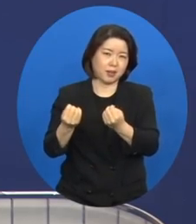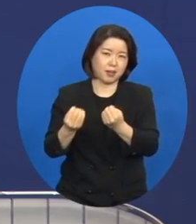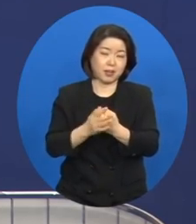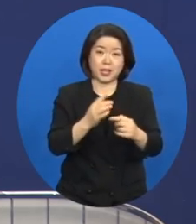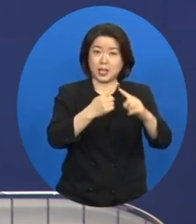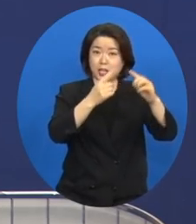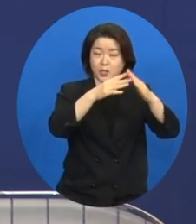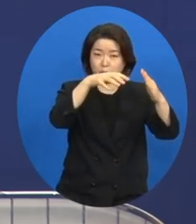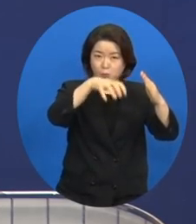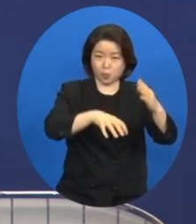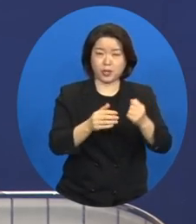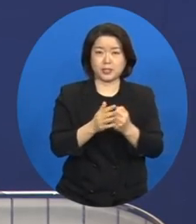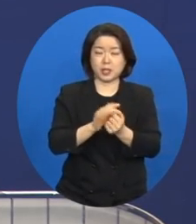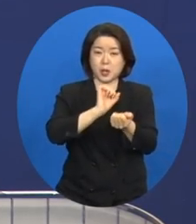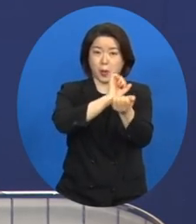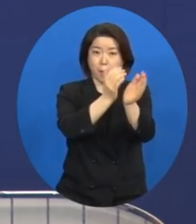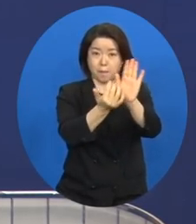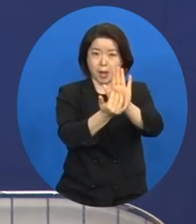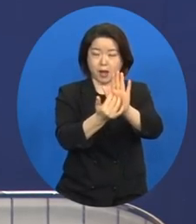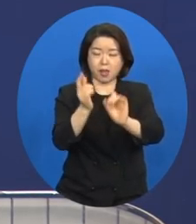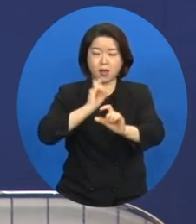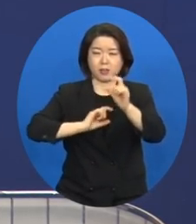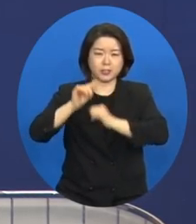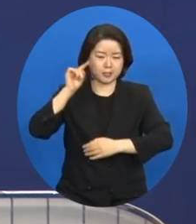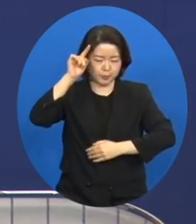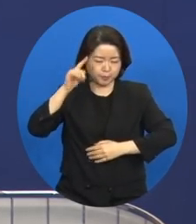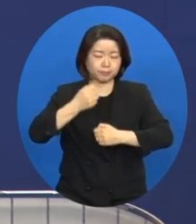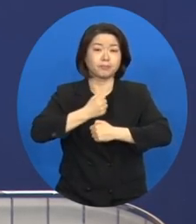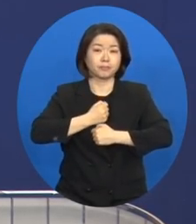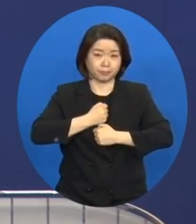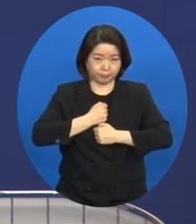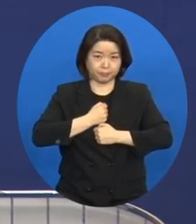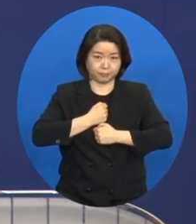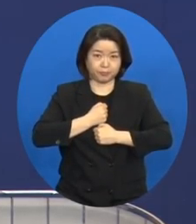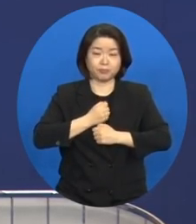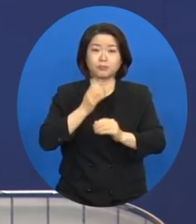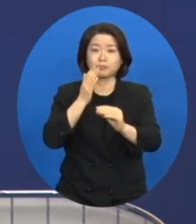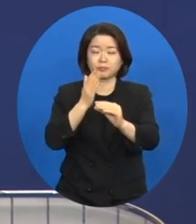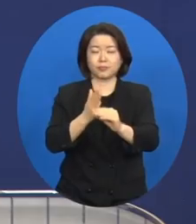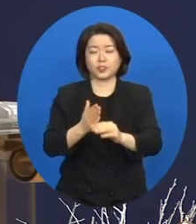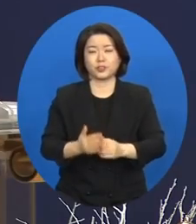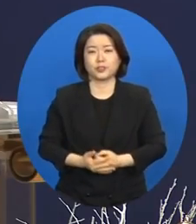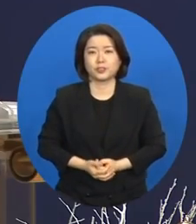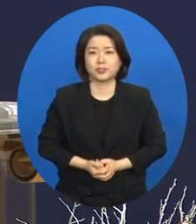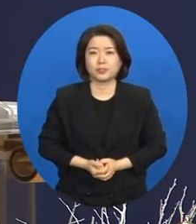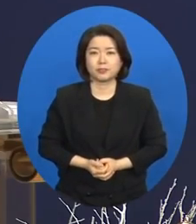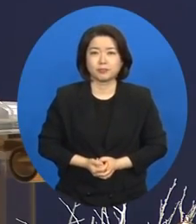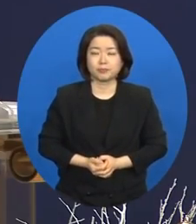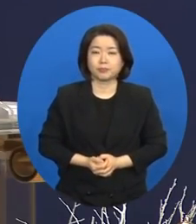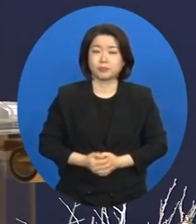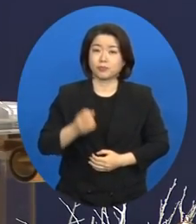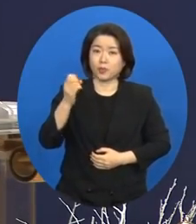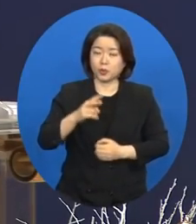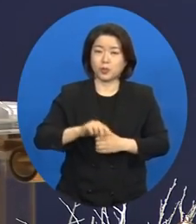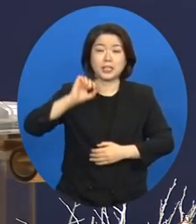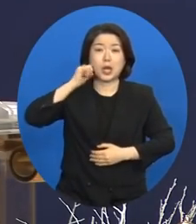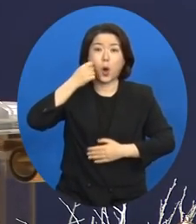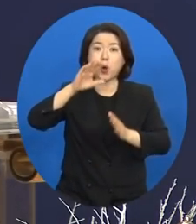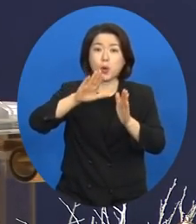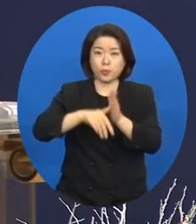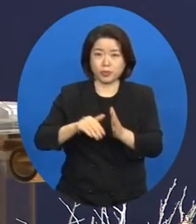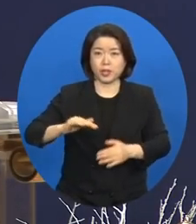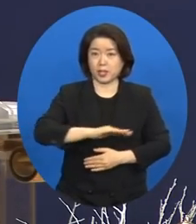교회에서는 방역에 좀 더 신경을 쓰고 주의를 기울이고 있습니다. 그러면서도 이 어려운 시기에